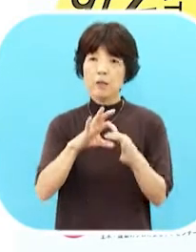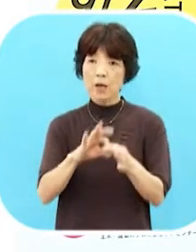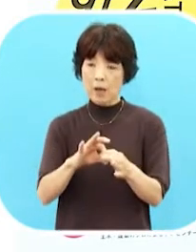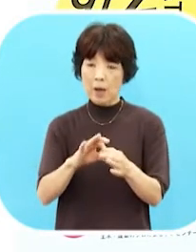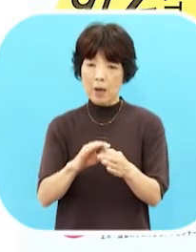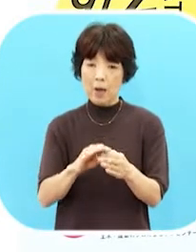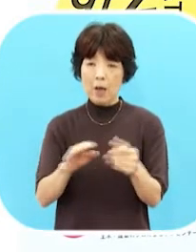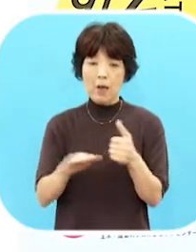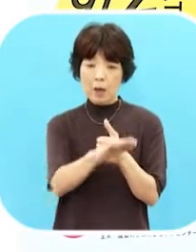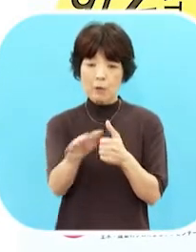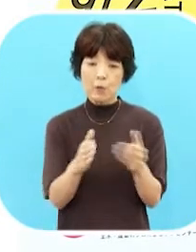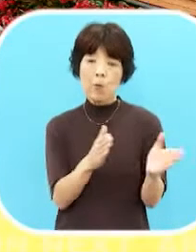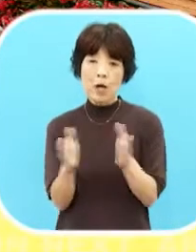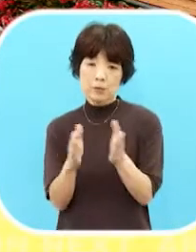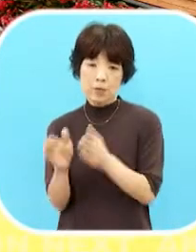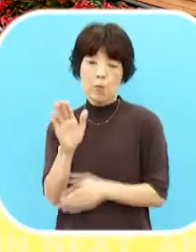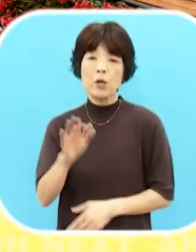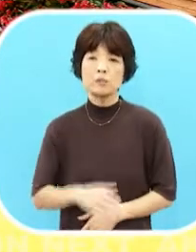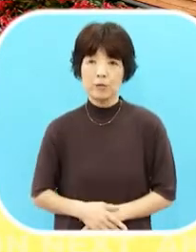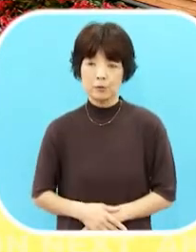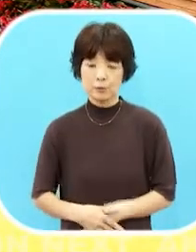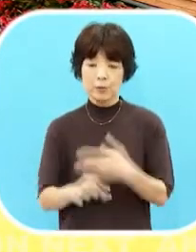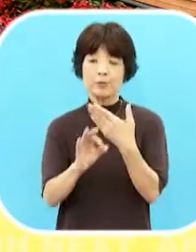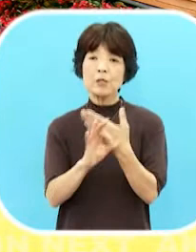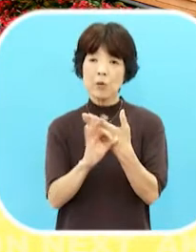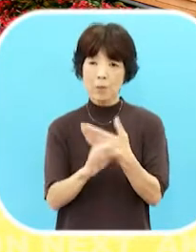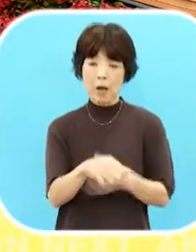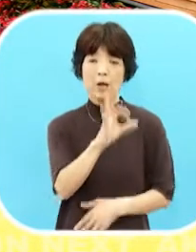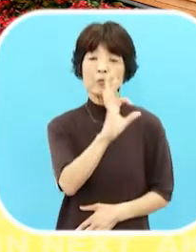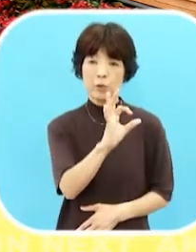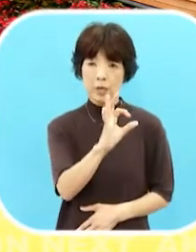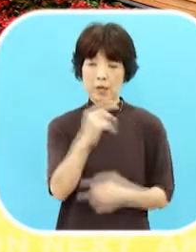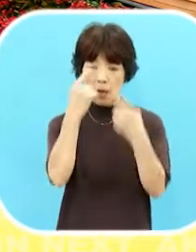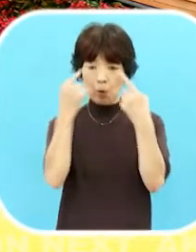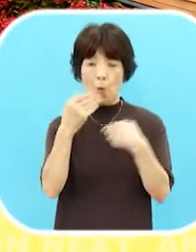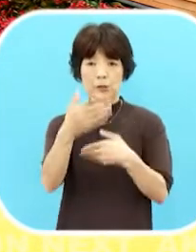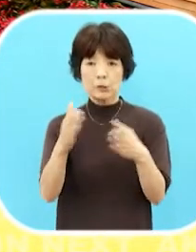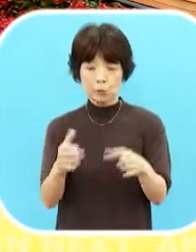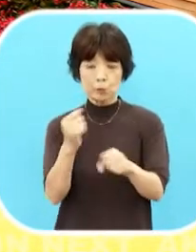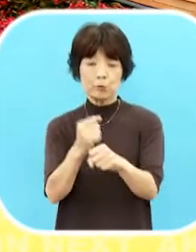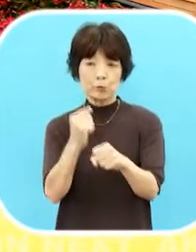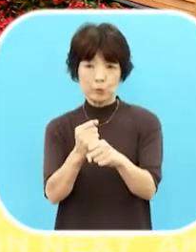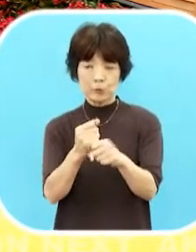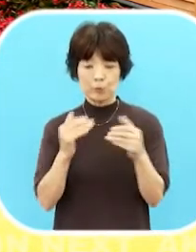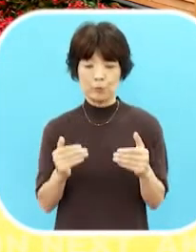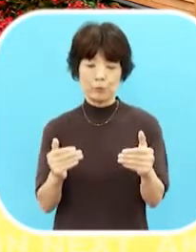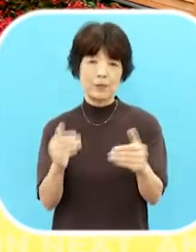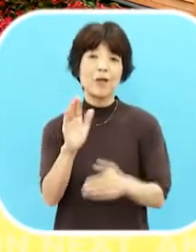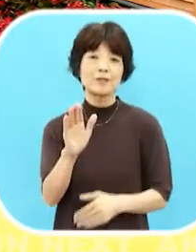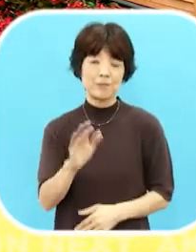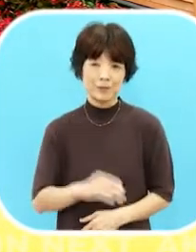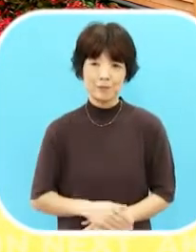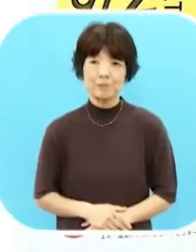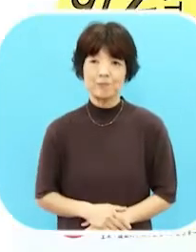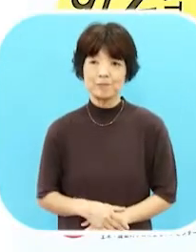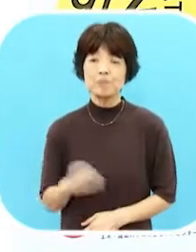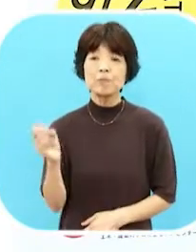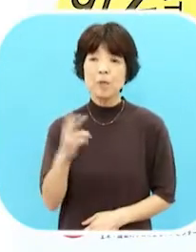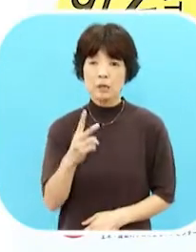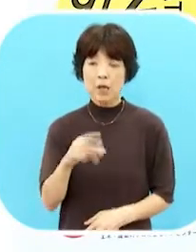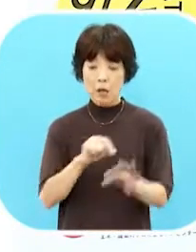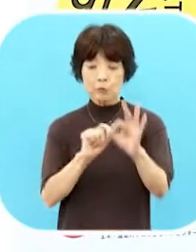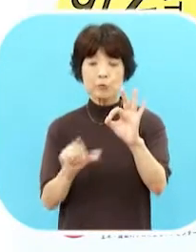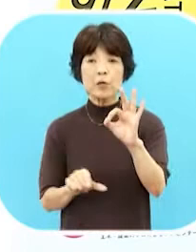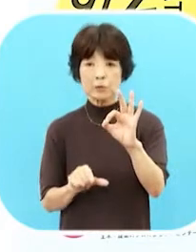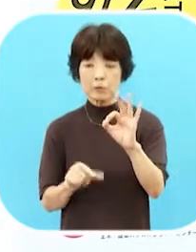環境を改善しております。トイレを設けたり、個室を設けたり進めているところであります。また10月